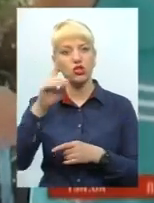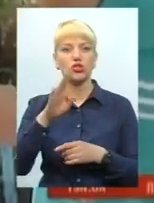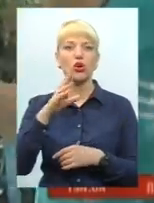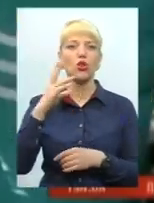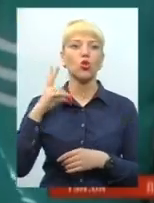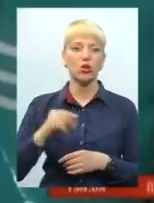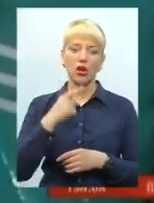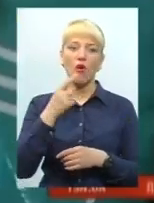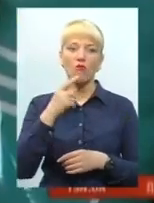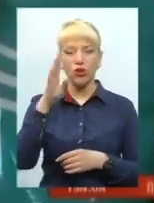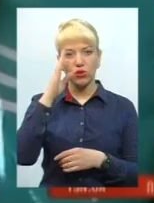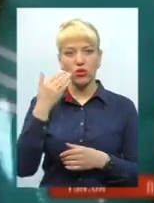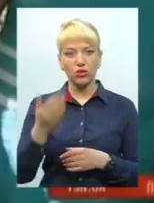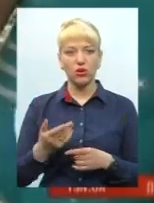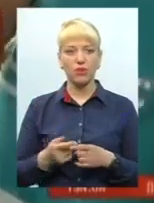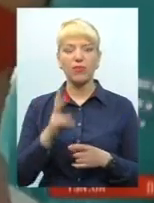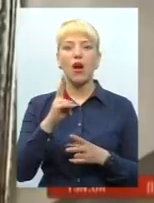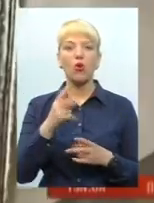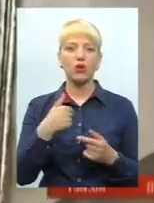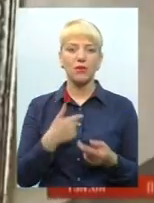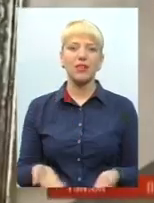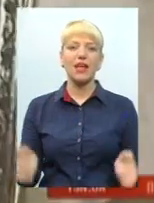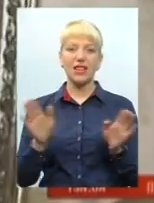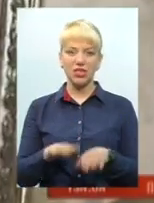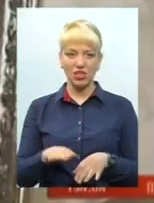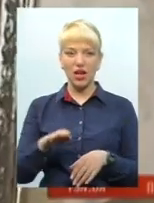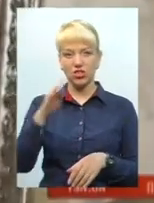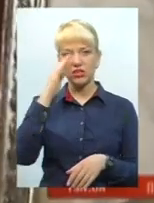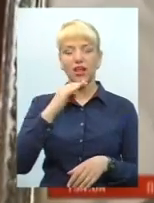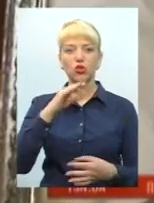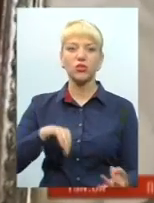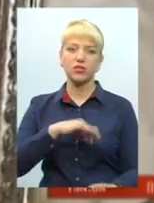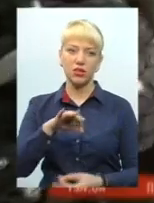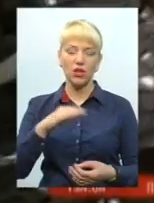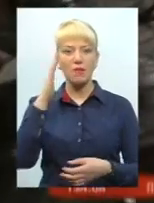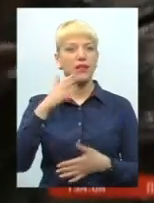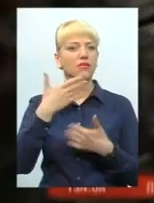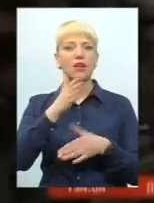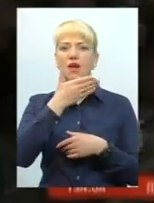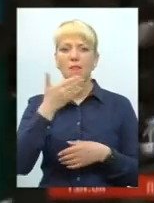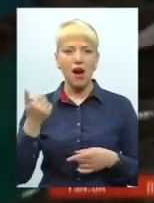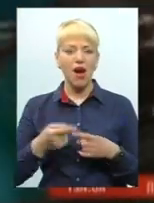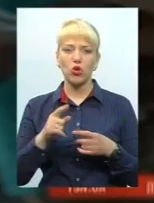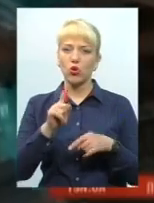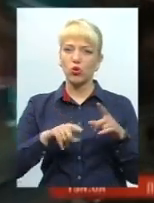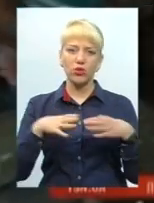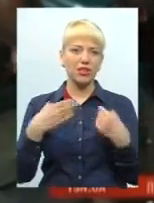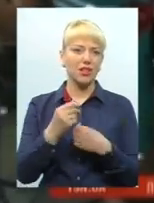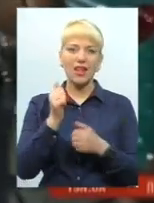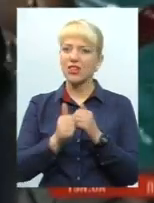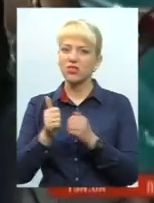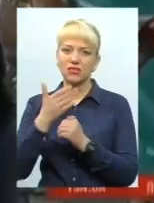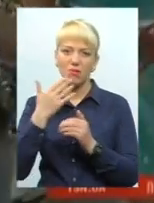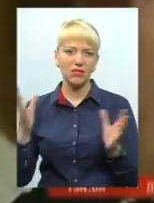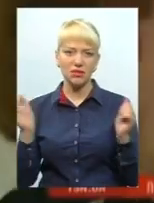говорить до нього. На кого ти мене лишаєш, тату? Сироту. Батька немає вже багато років, родина не часто збирається. Але непрочитаний